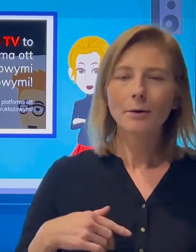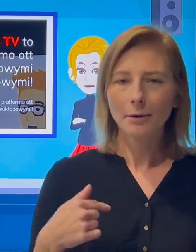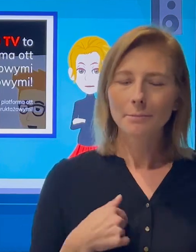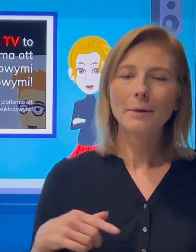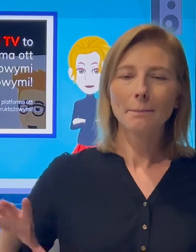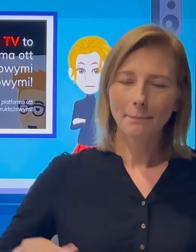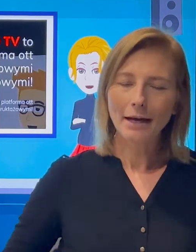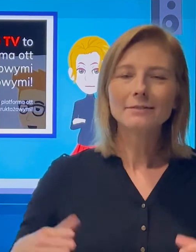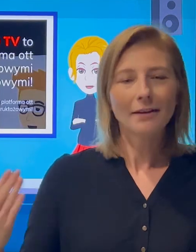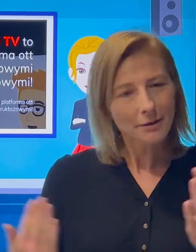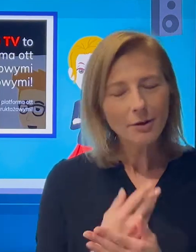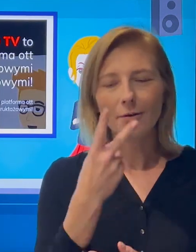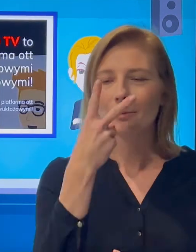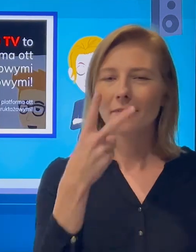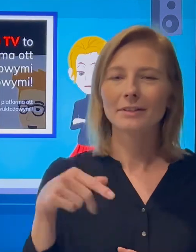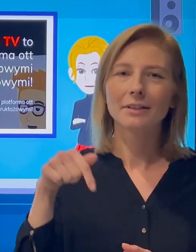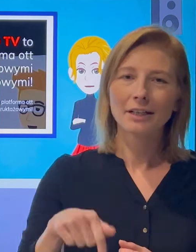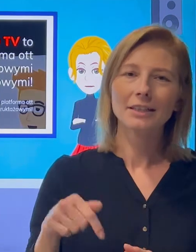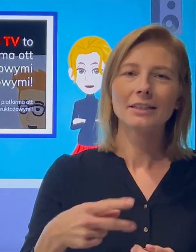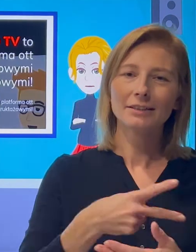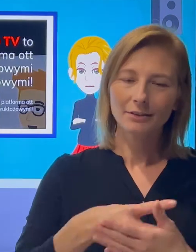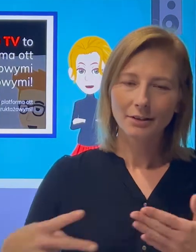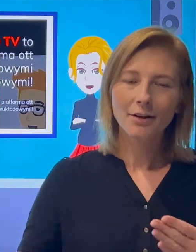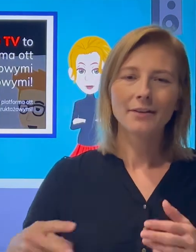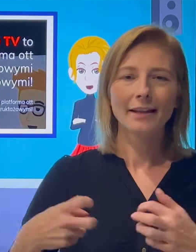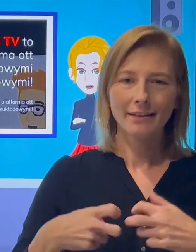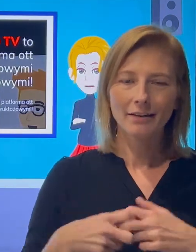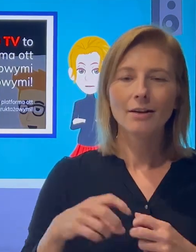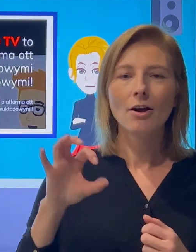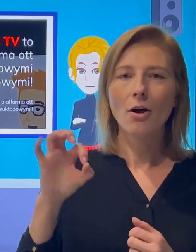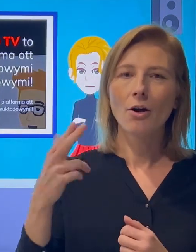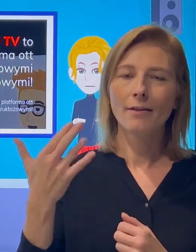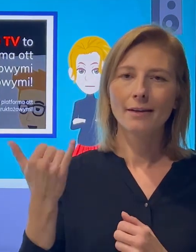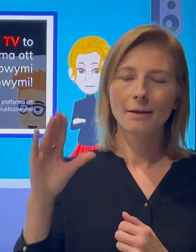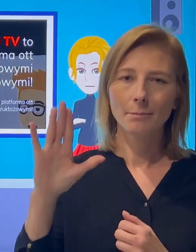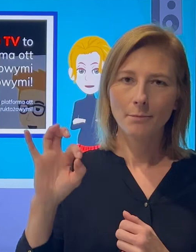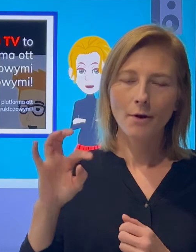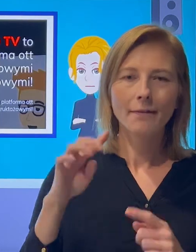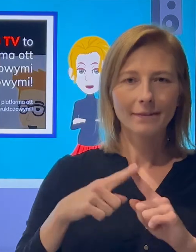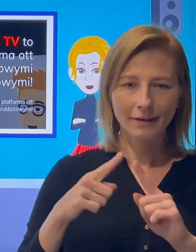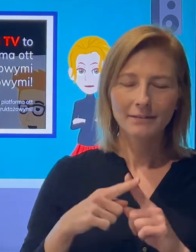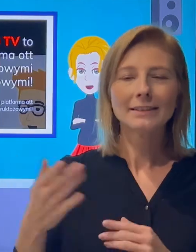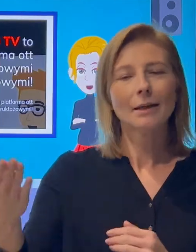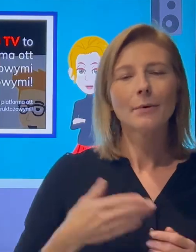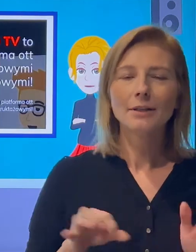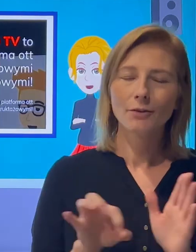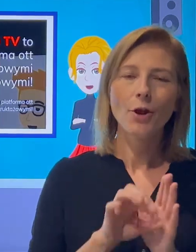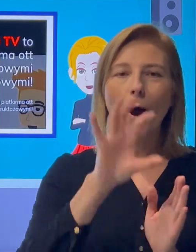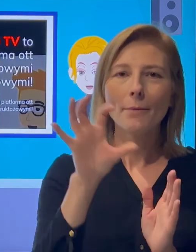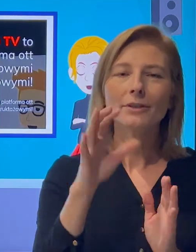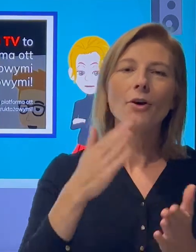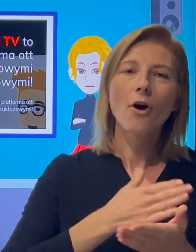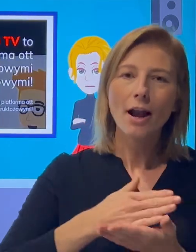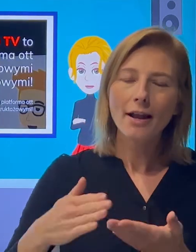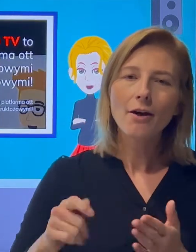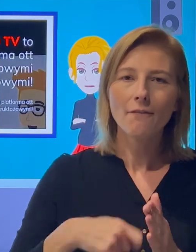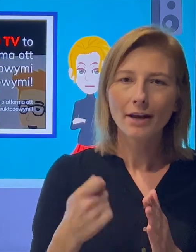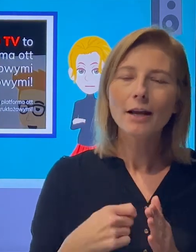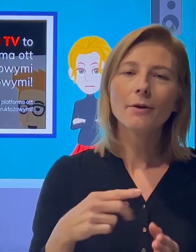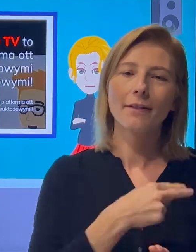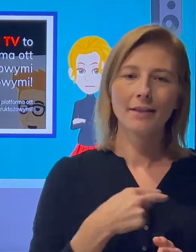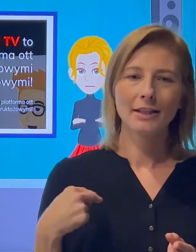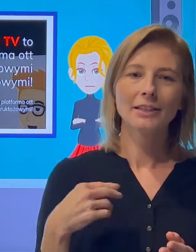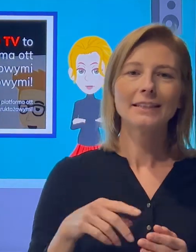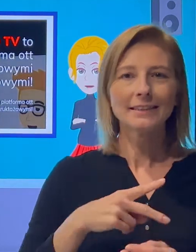Państwa ponownie powitać na naszej platformie internetowej Telewizja Onibo TV. Zapraszam do obejrzenia kolejnego filmu z naszej